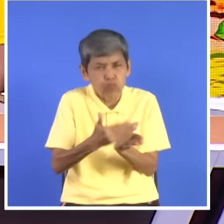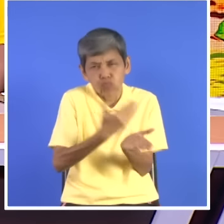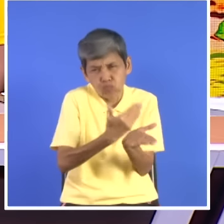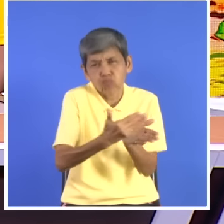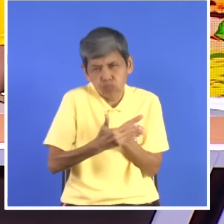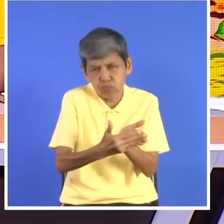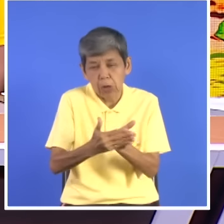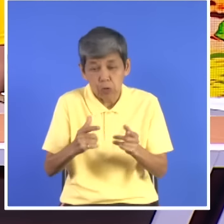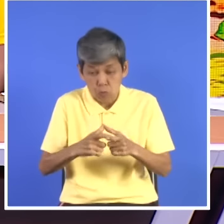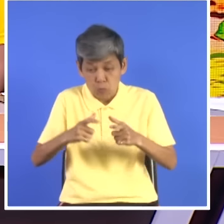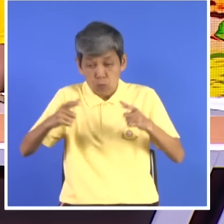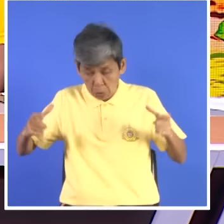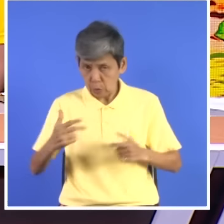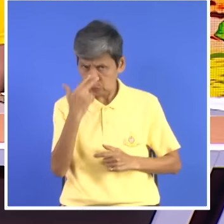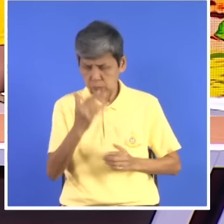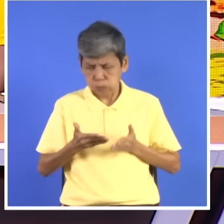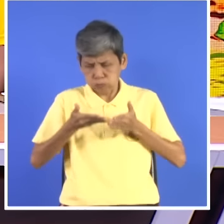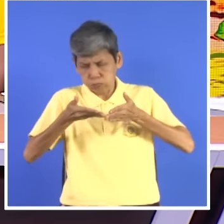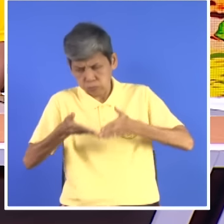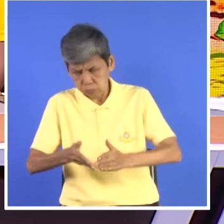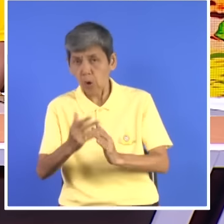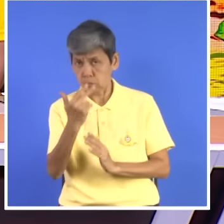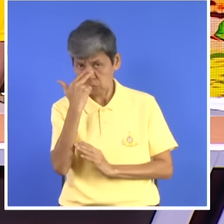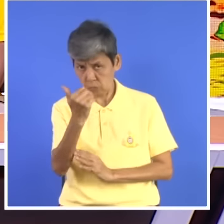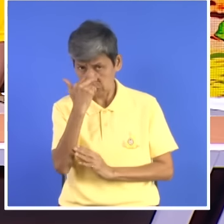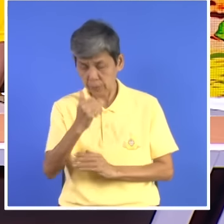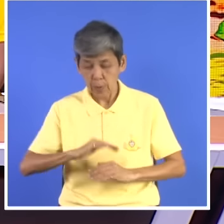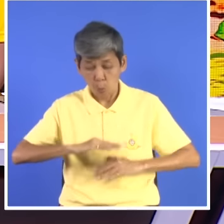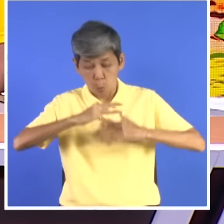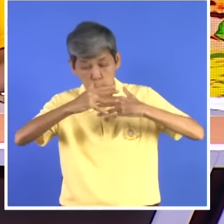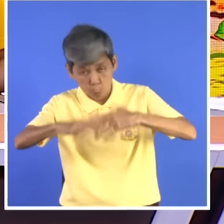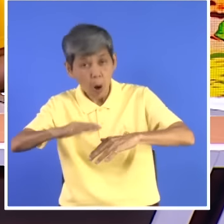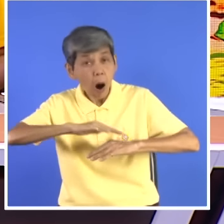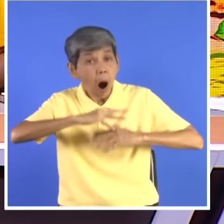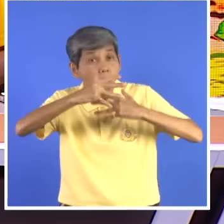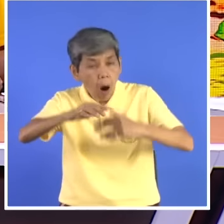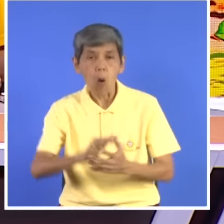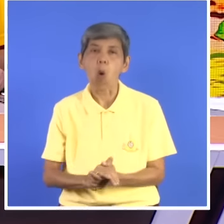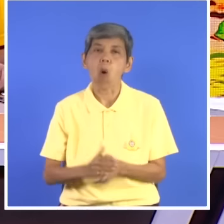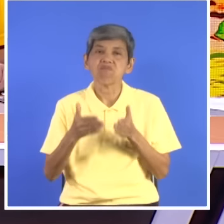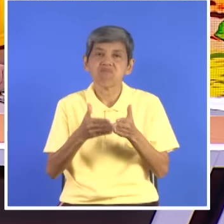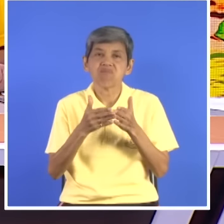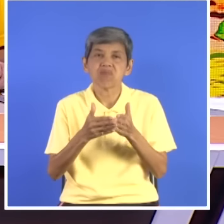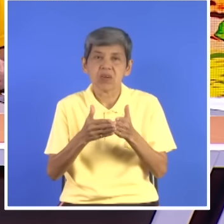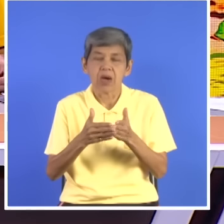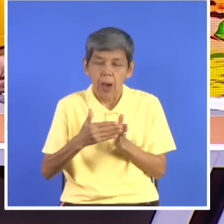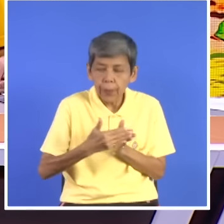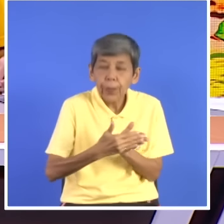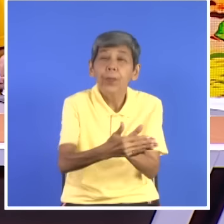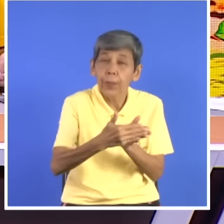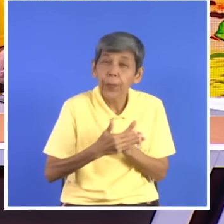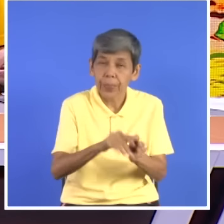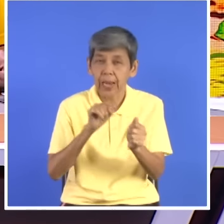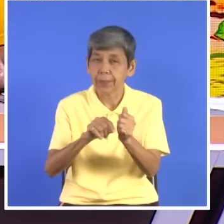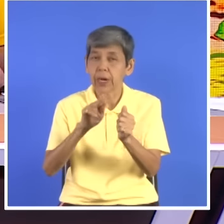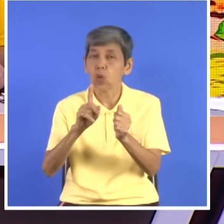คะส่วนเรือใหญ่ก็ต้องระมัดระวังในการเดินเรือด้วยคลื่นลมแรงที่ว่านี้ซัดเรือประมงพื้นบ้านในพื้นที่อำเภอขลุ